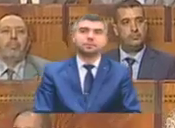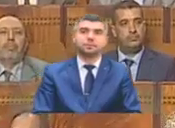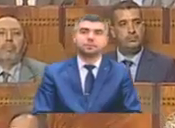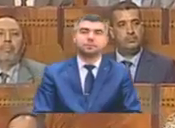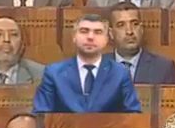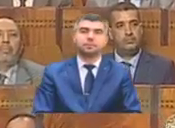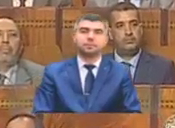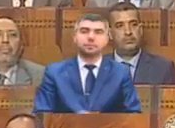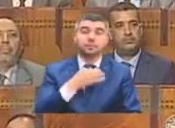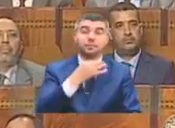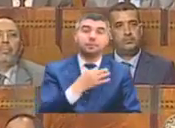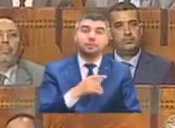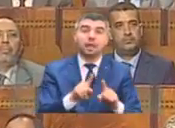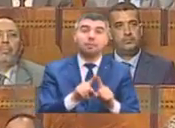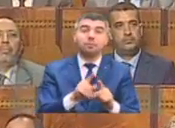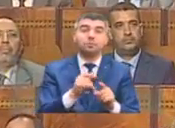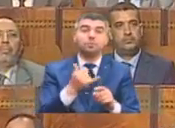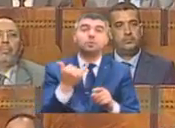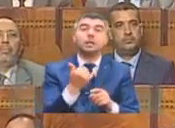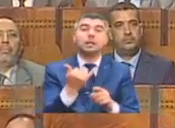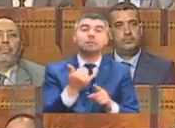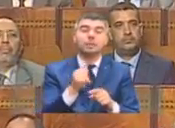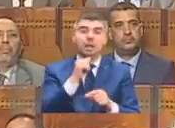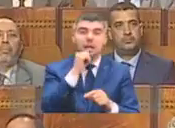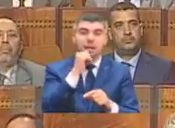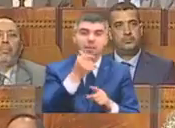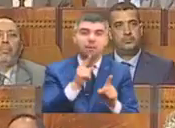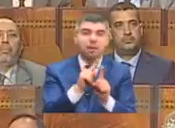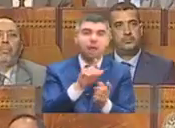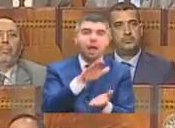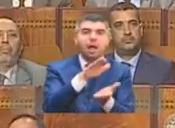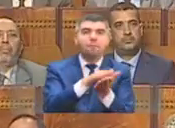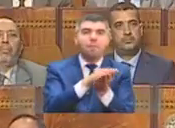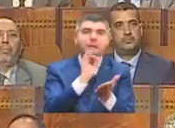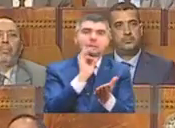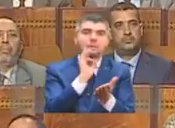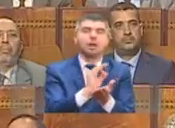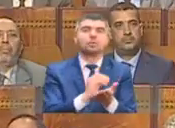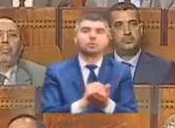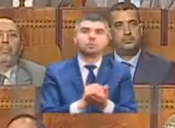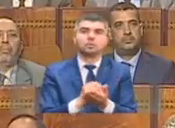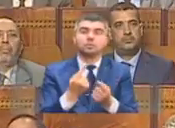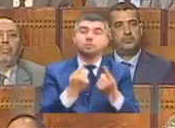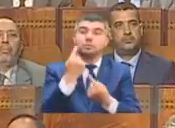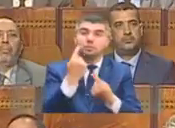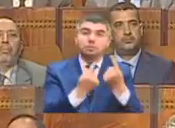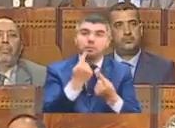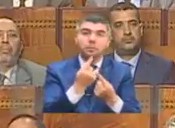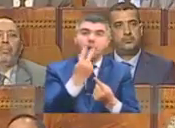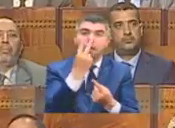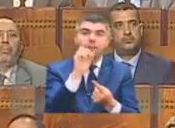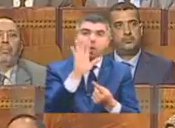فهذا النوع من المياه يشكل مخزون احتياطي بل استراتيجي، والتوقعات تقول بأن سنة